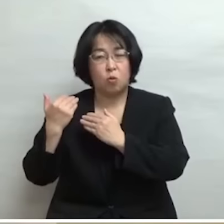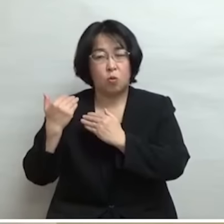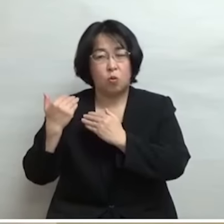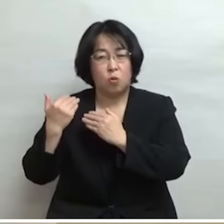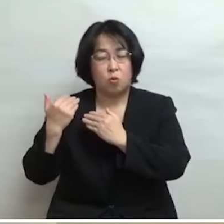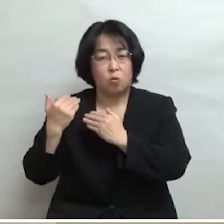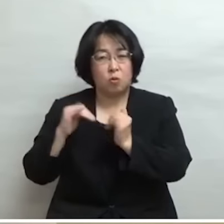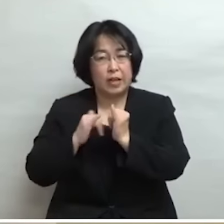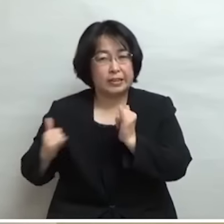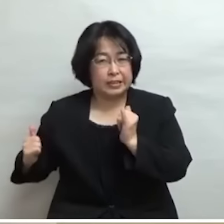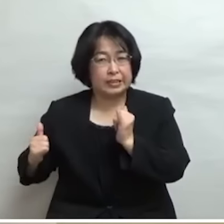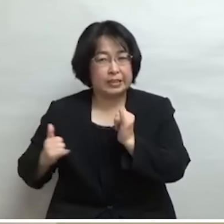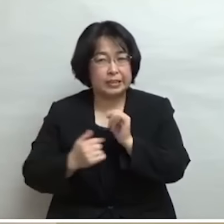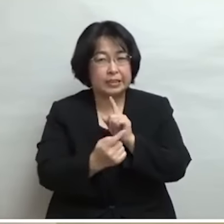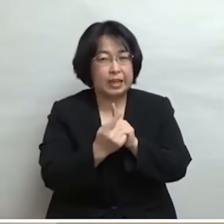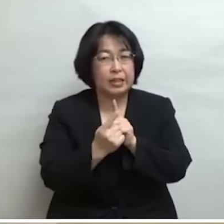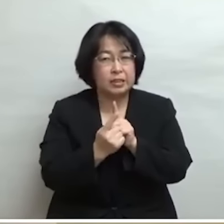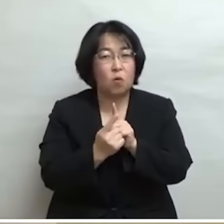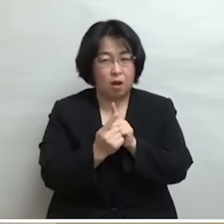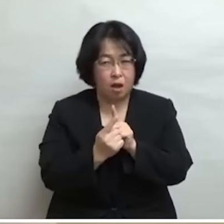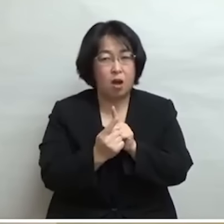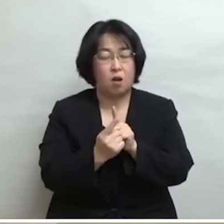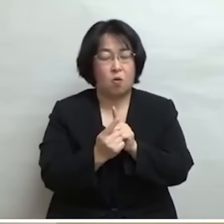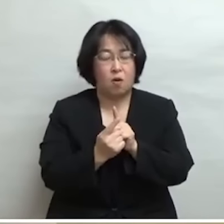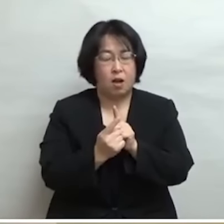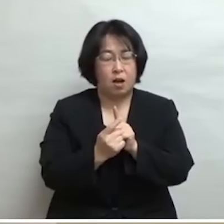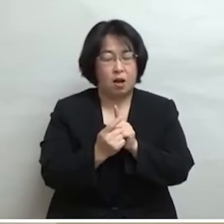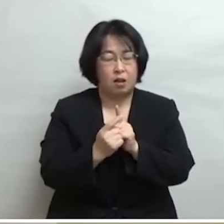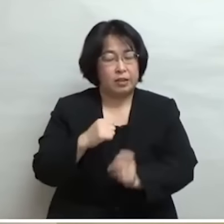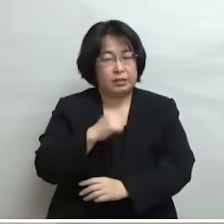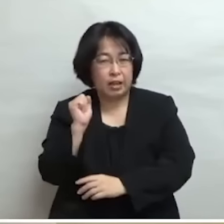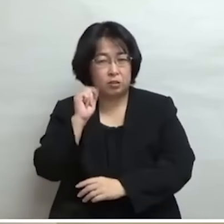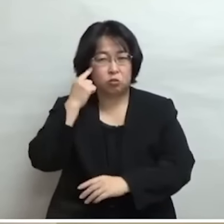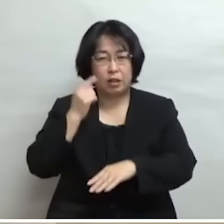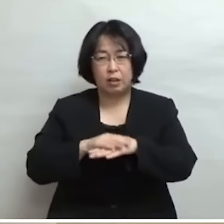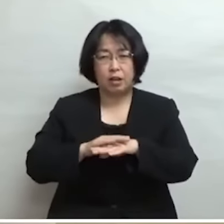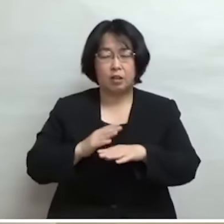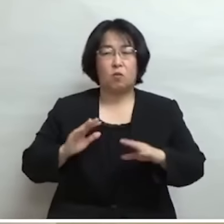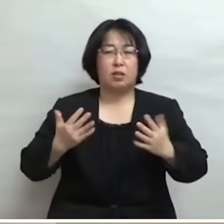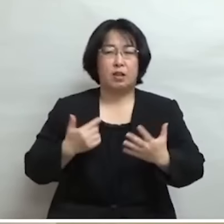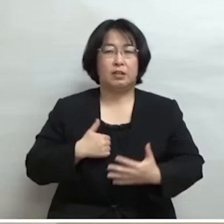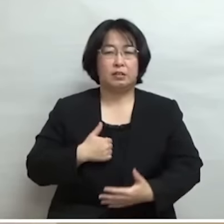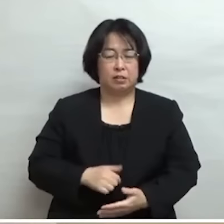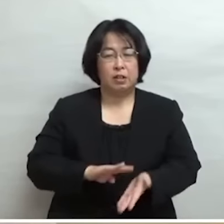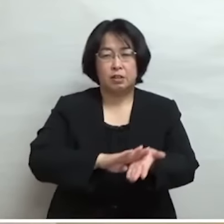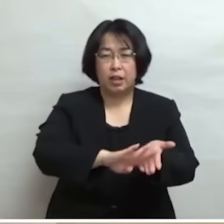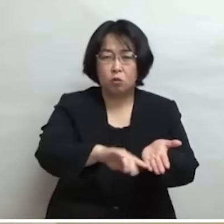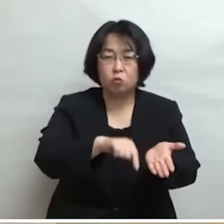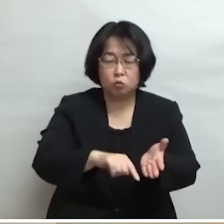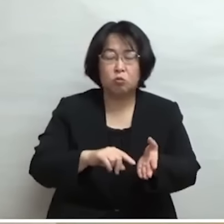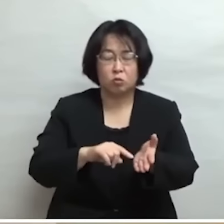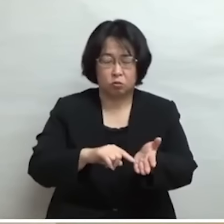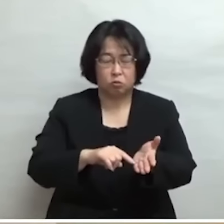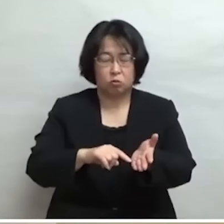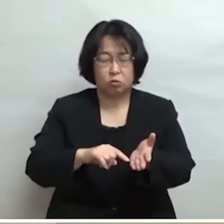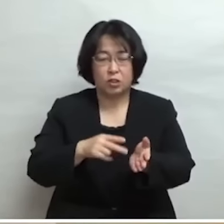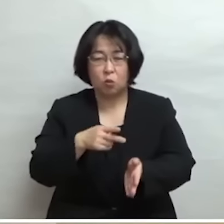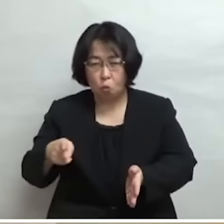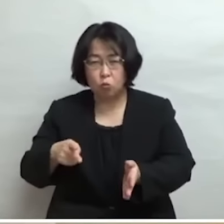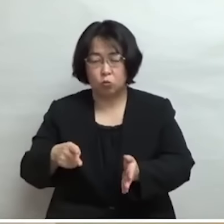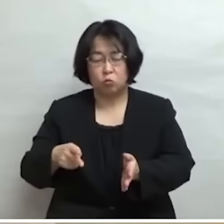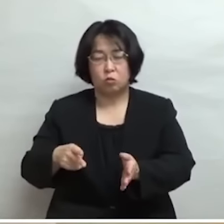ことに対するものに対しては何ら否定するものではないというふうに、撤去そのものがその否定につながるものではないというふうに考えて